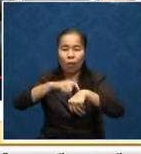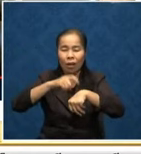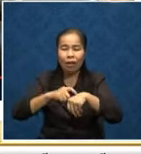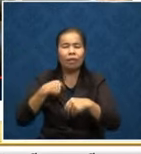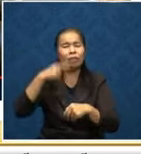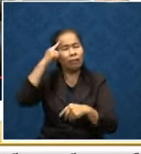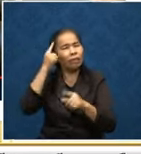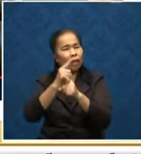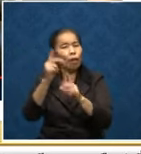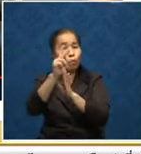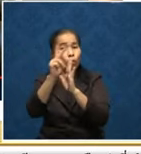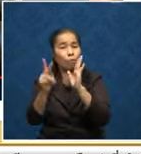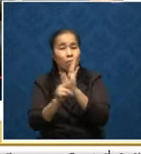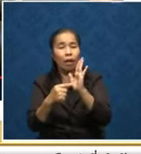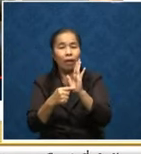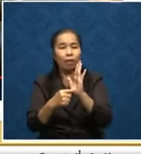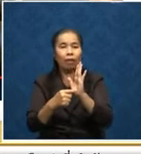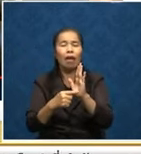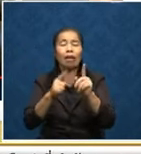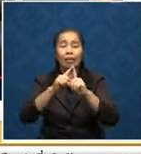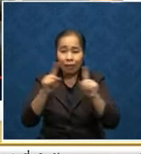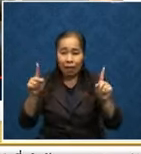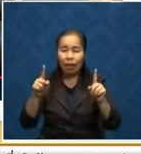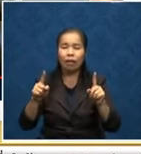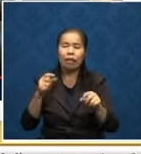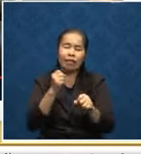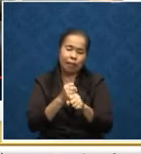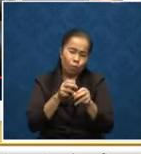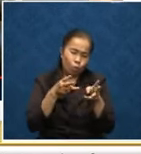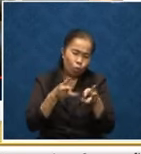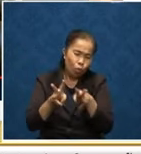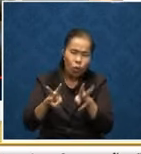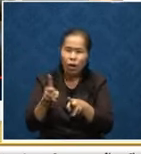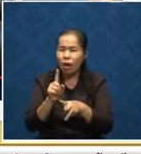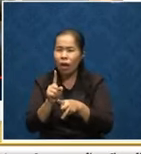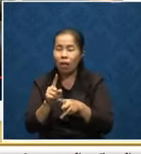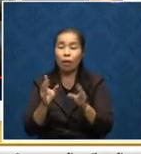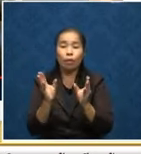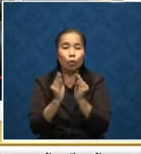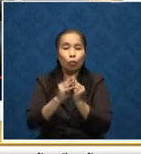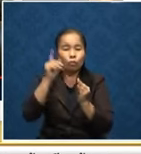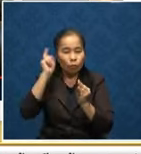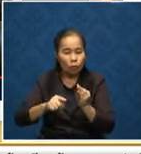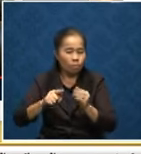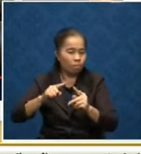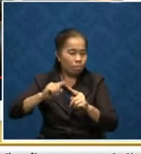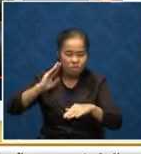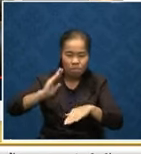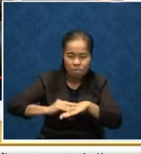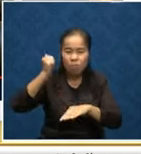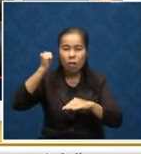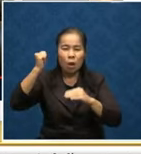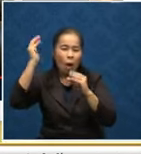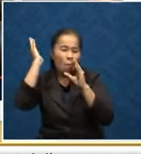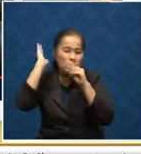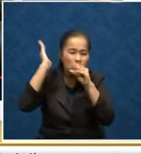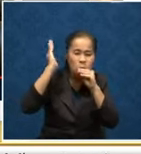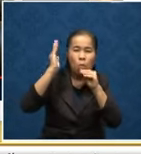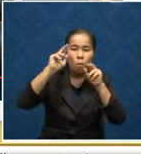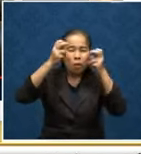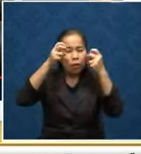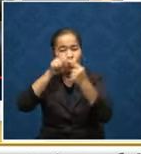านุเบกษานั่นก็คือผลลัพธ์นะแต่ว่าเราทำอย่างไรให้กระบวนการประชุมนะมีประสิทธิภาพนะคงจะไม่ใช่ผล